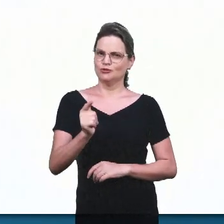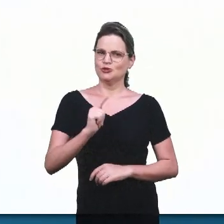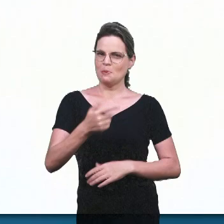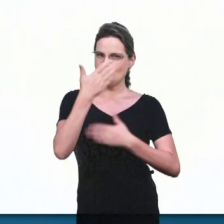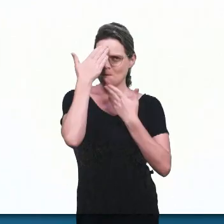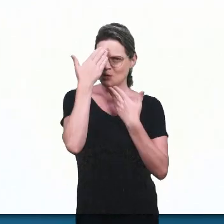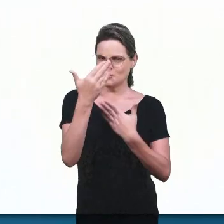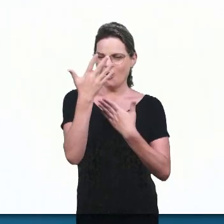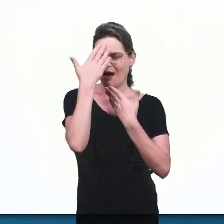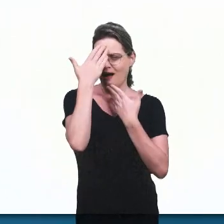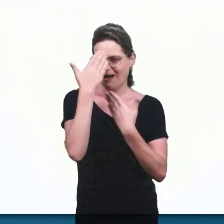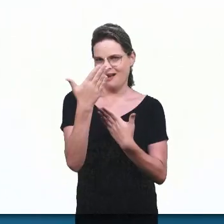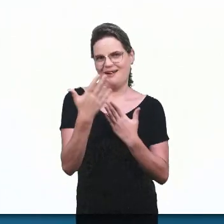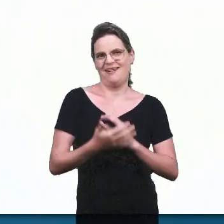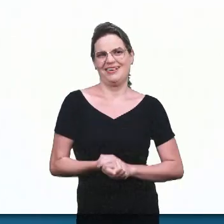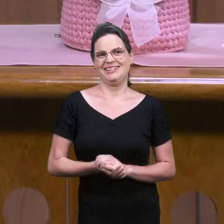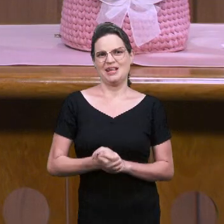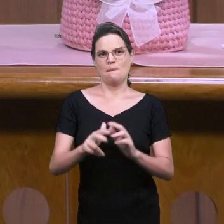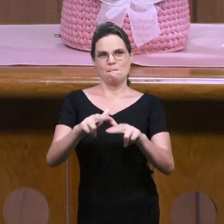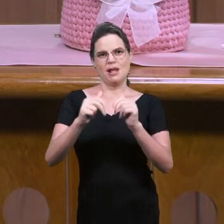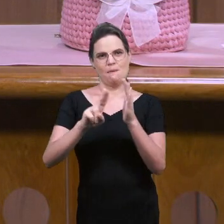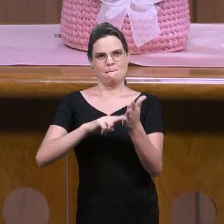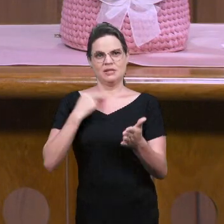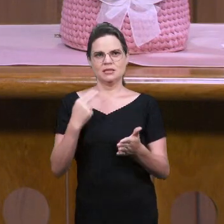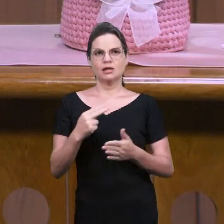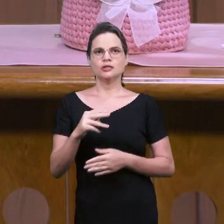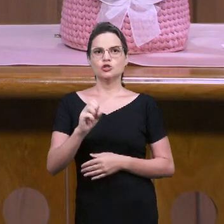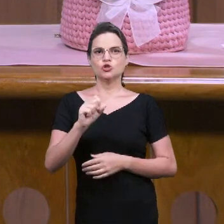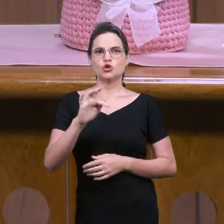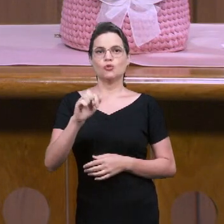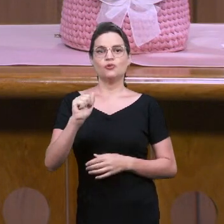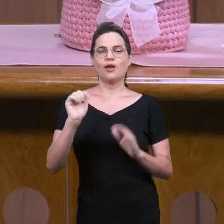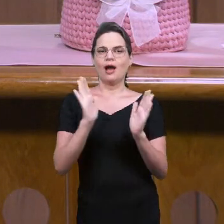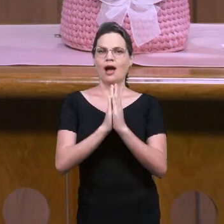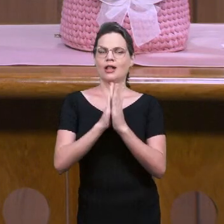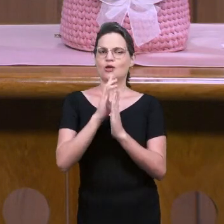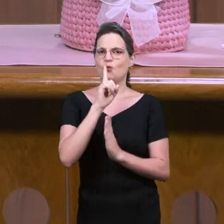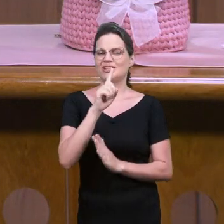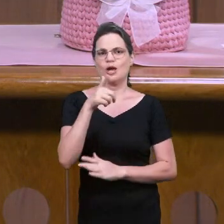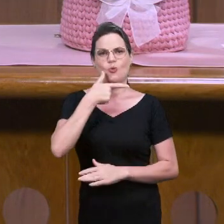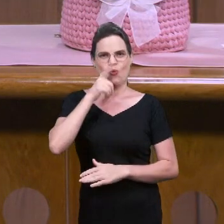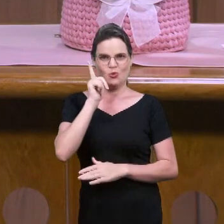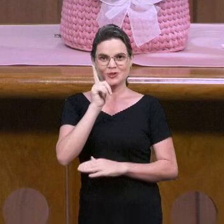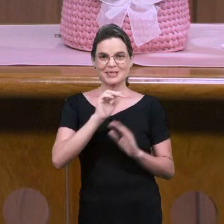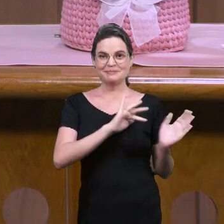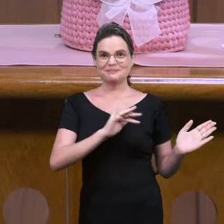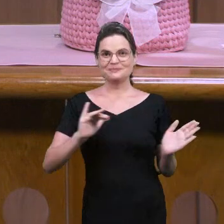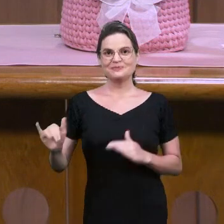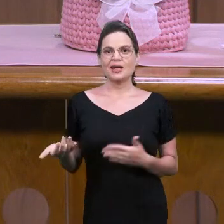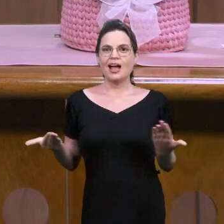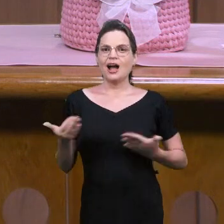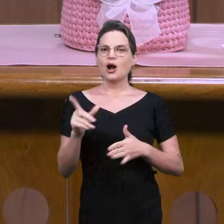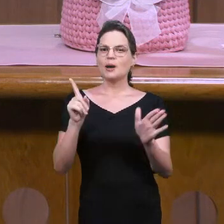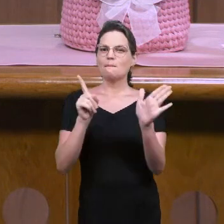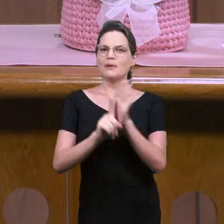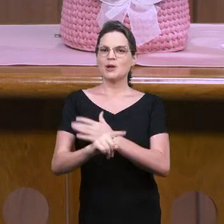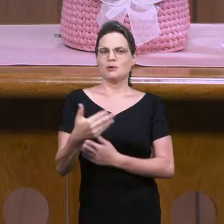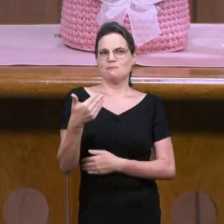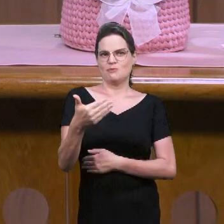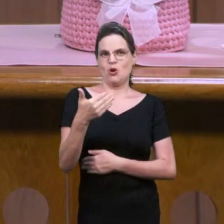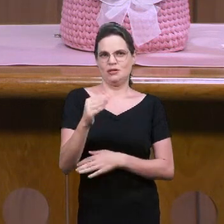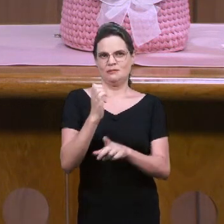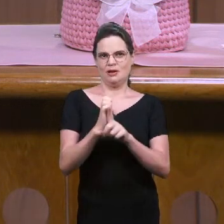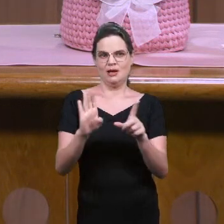et le pasteur Jodeti remercie son message. Passons aux questions de la prochaine école